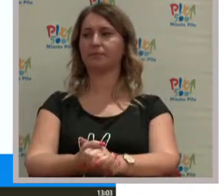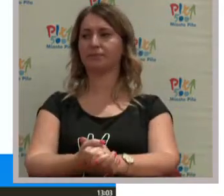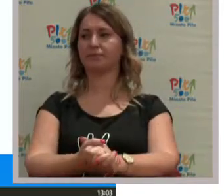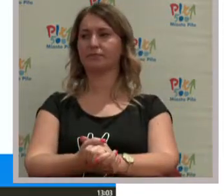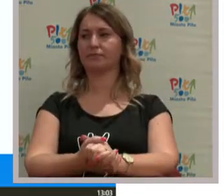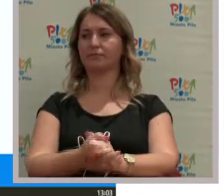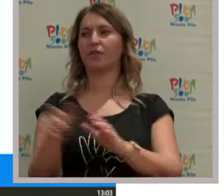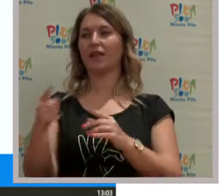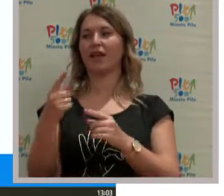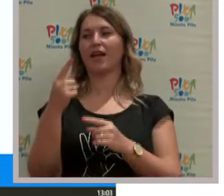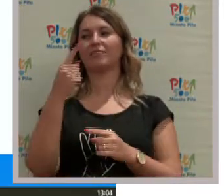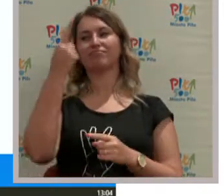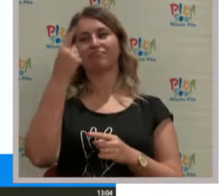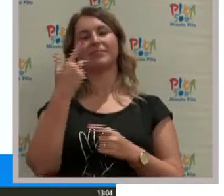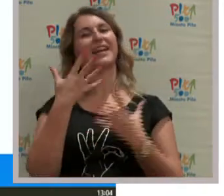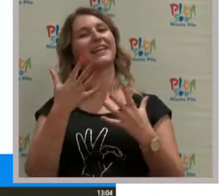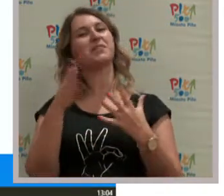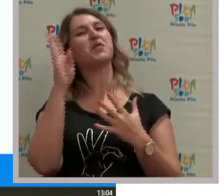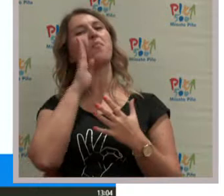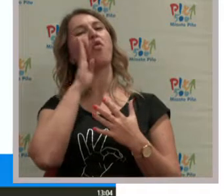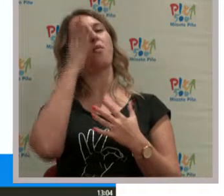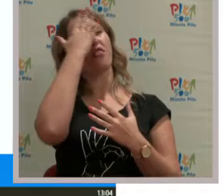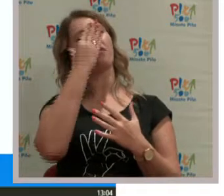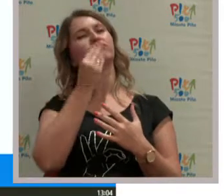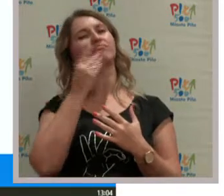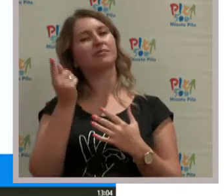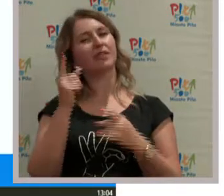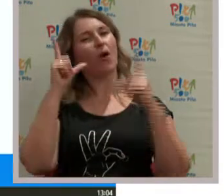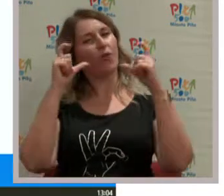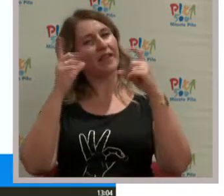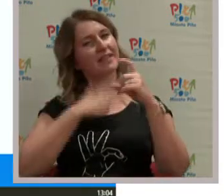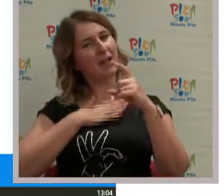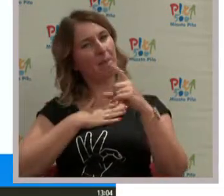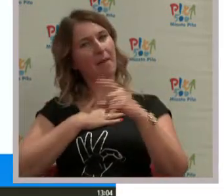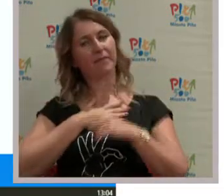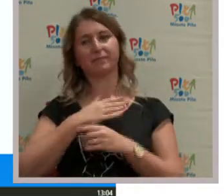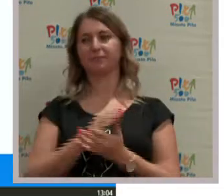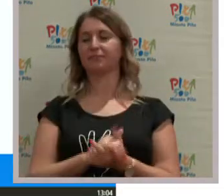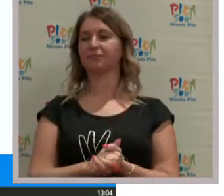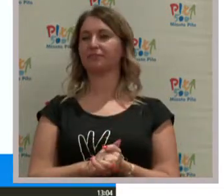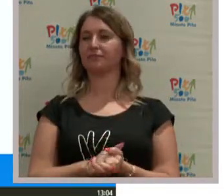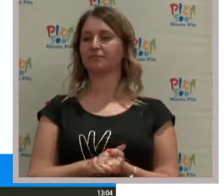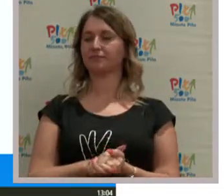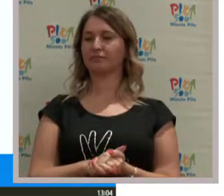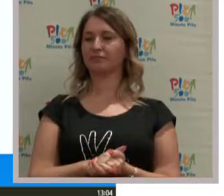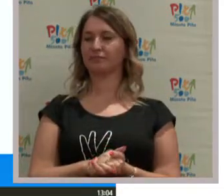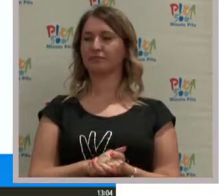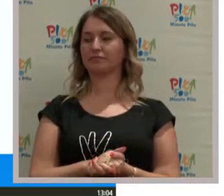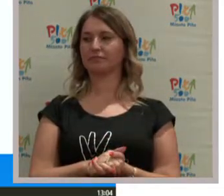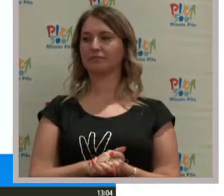inspiracje, tak można by powiedzieć. Osiedla, które dwa bardzo wzorcowe, jedno polskie,